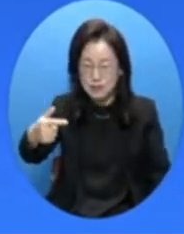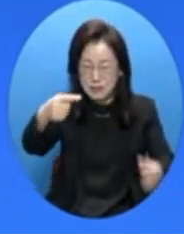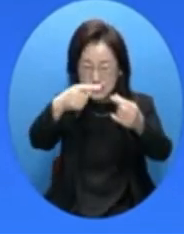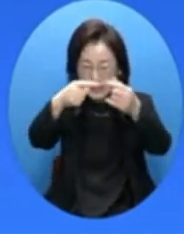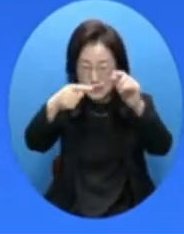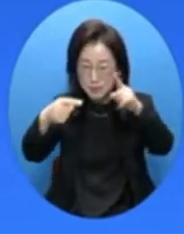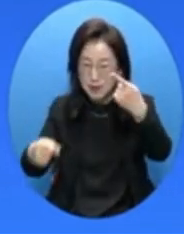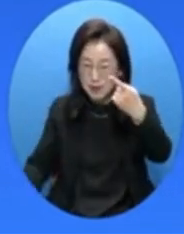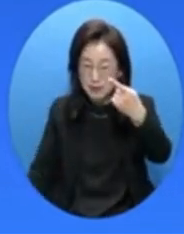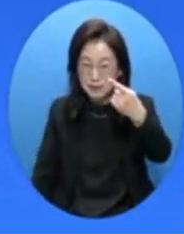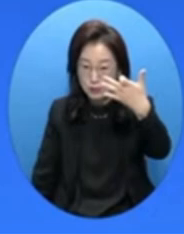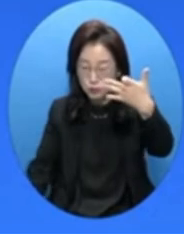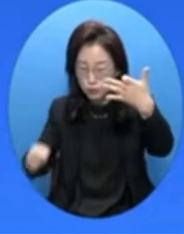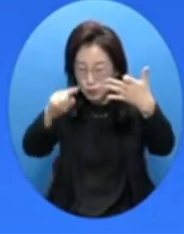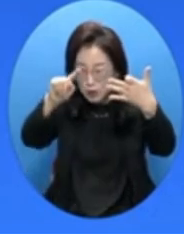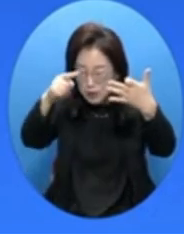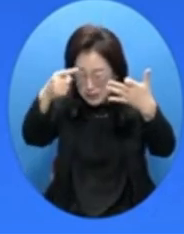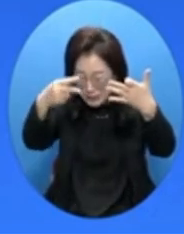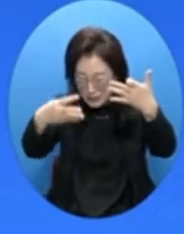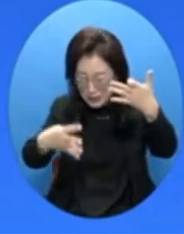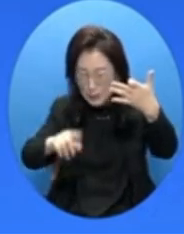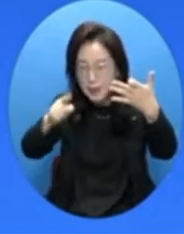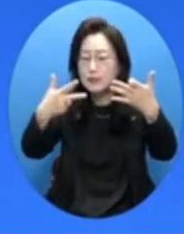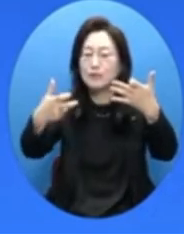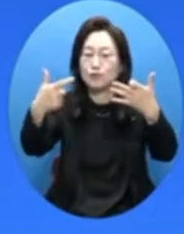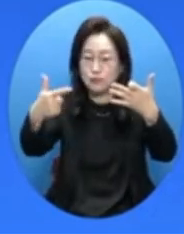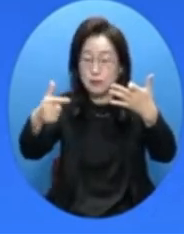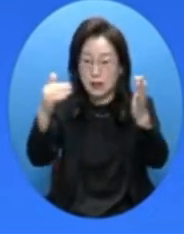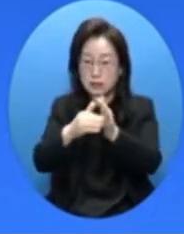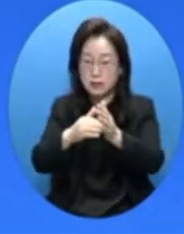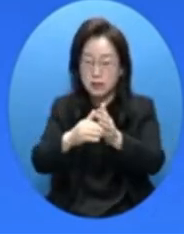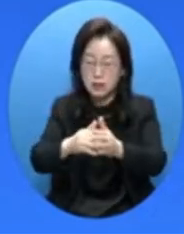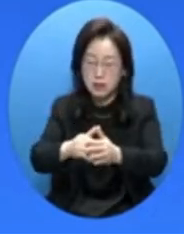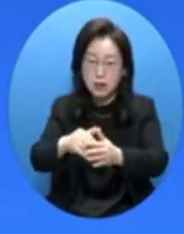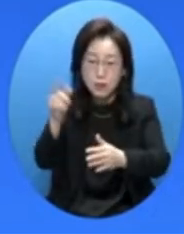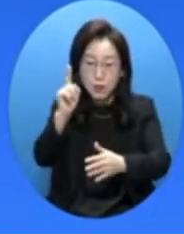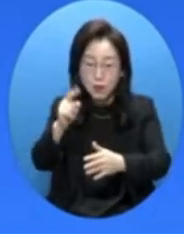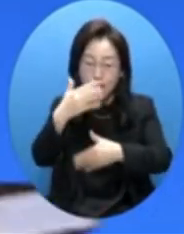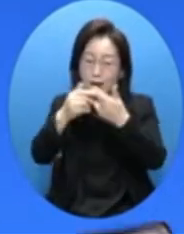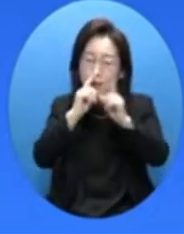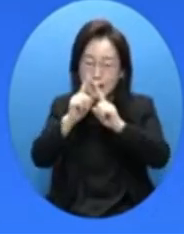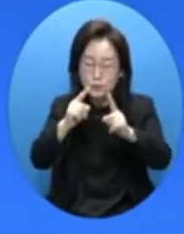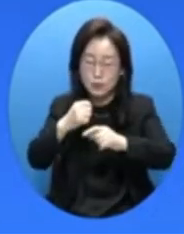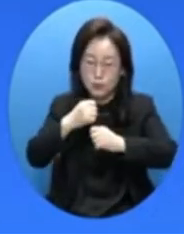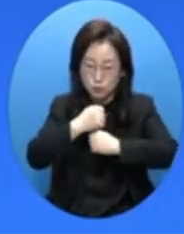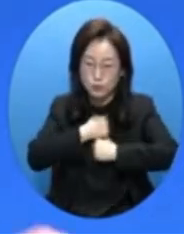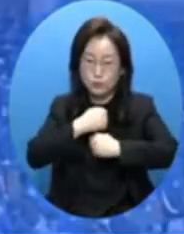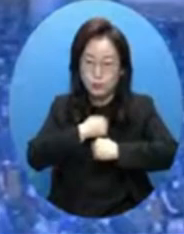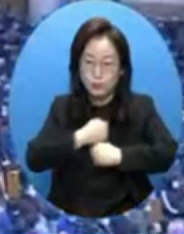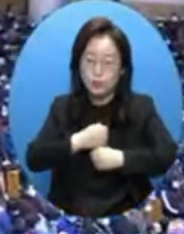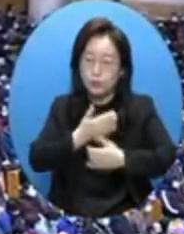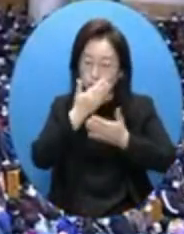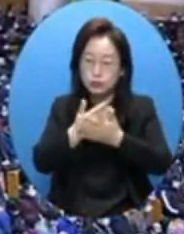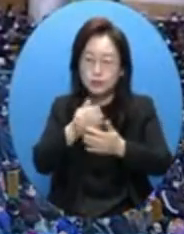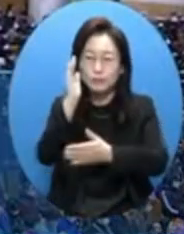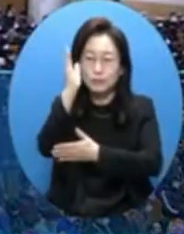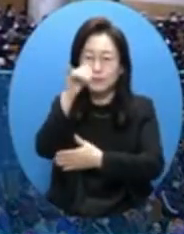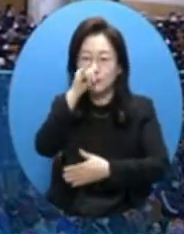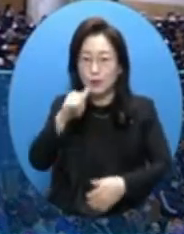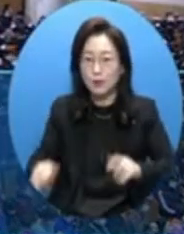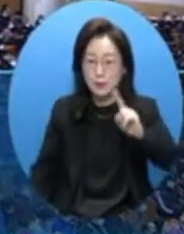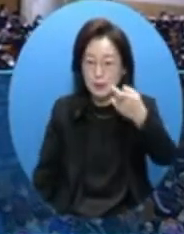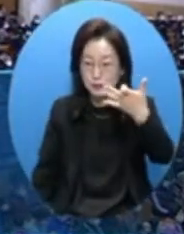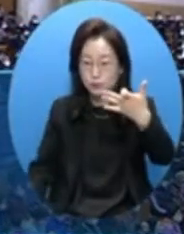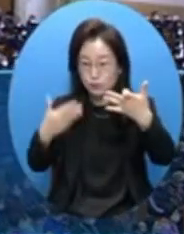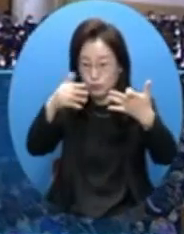176번 매 절마다 말씀의 중요성을 강조합니다 그 중에 119편 9절과 11절을